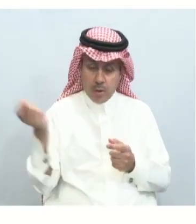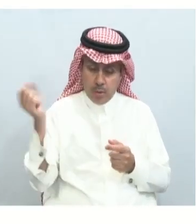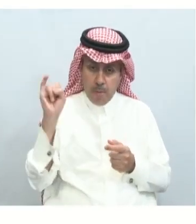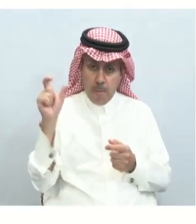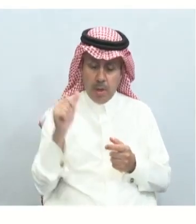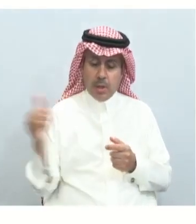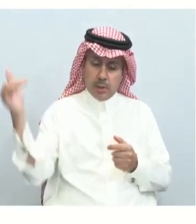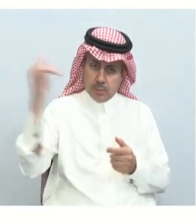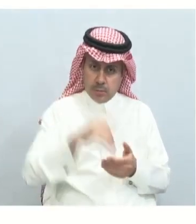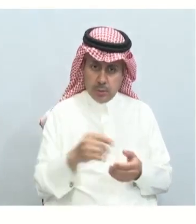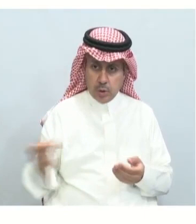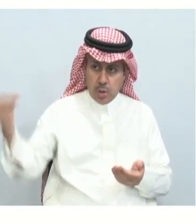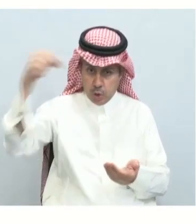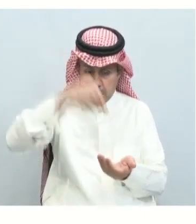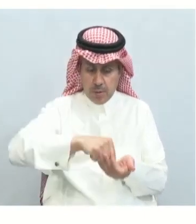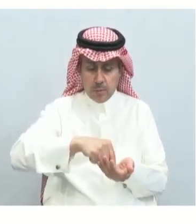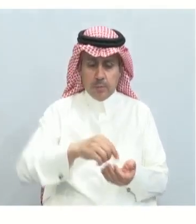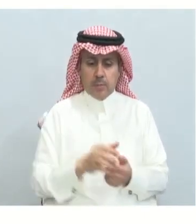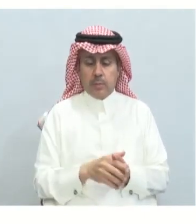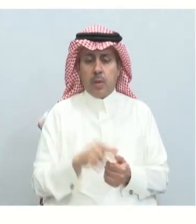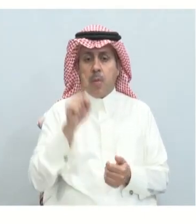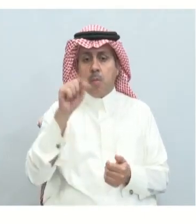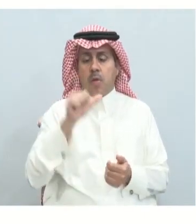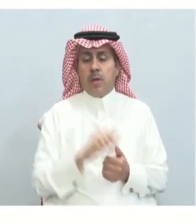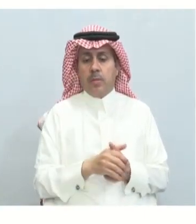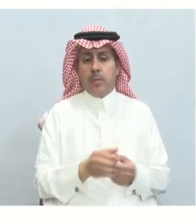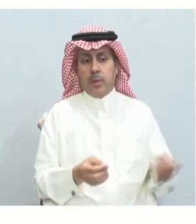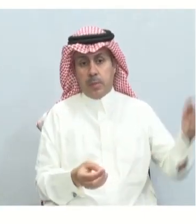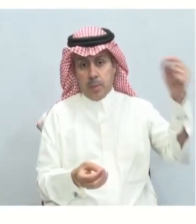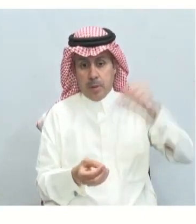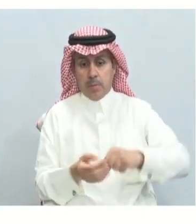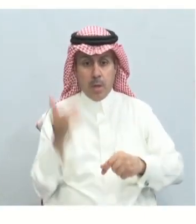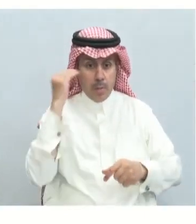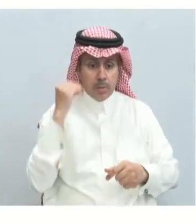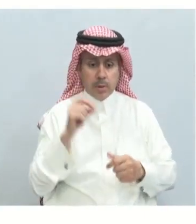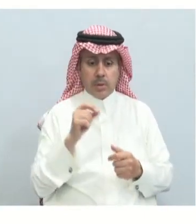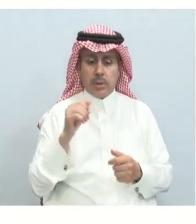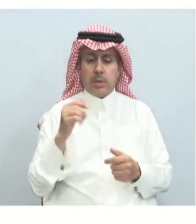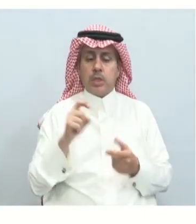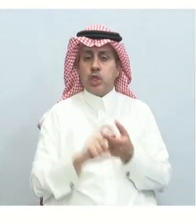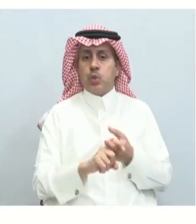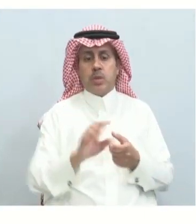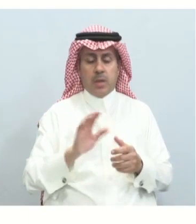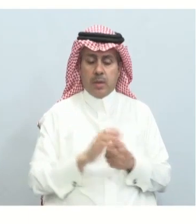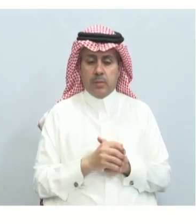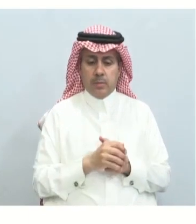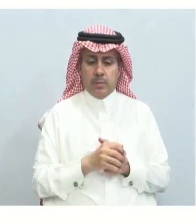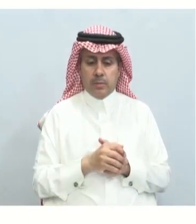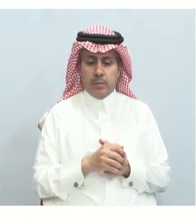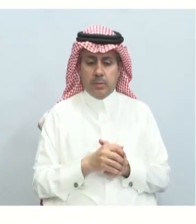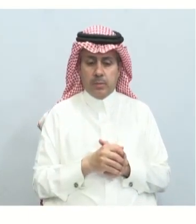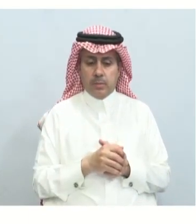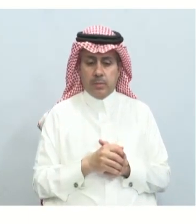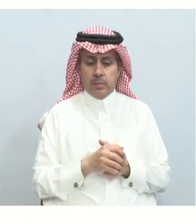هنا الامر واضح وبويضه ماخوذه من امراه ليست زوجته وهنا الاشكال